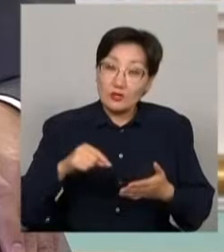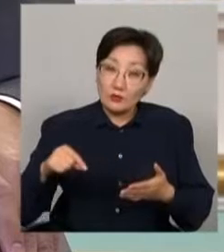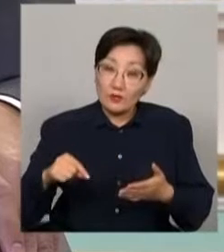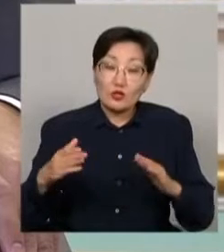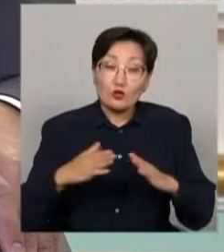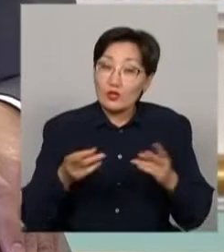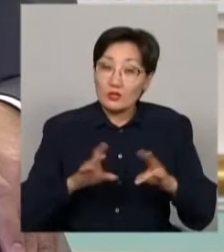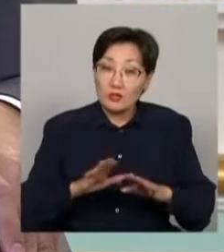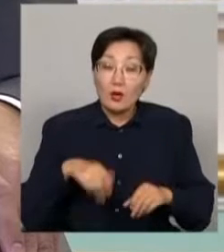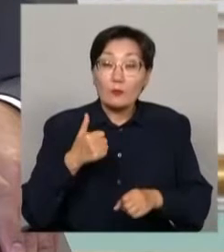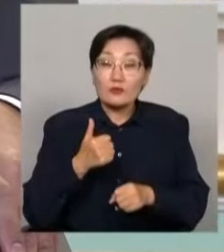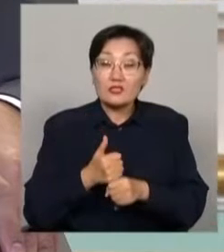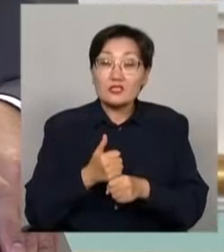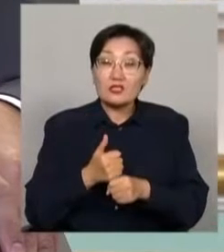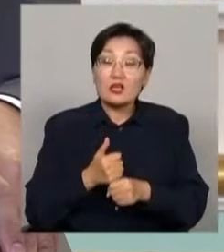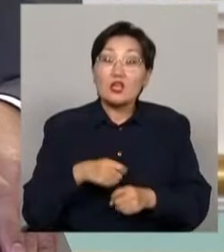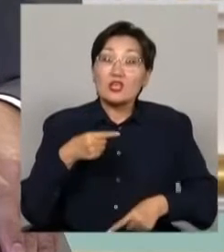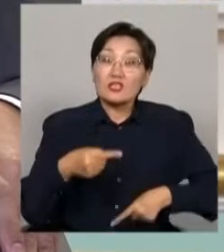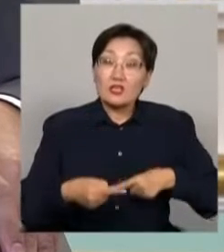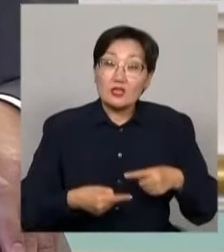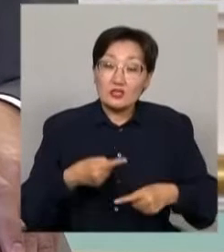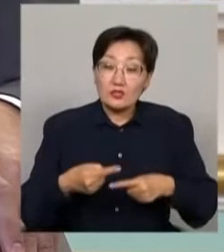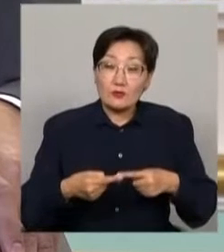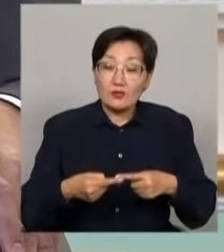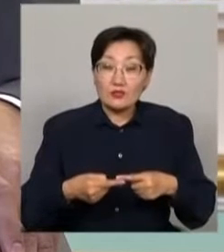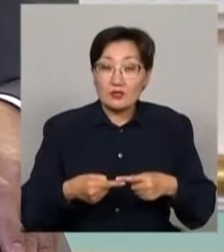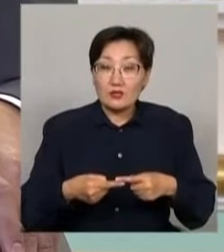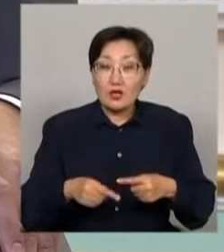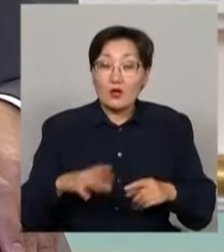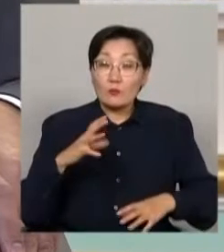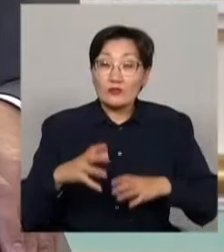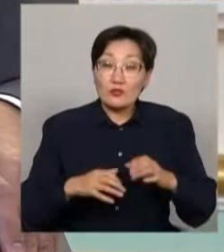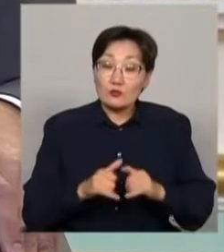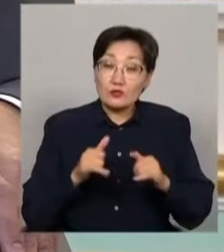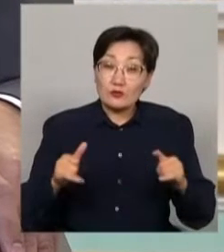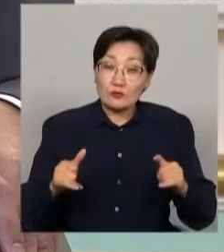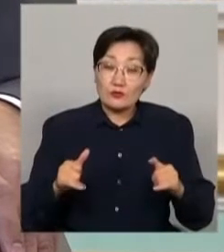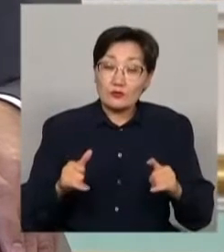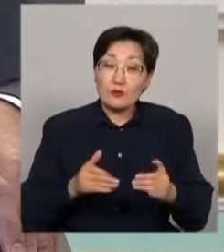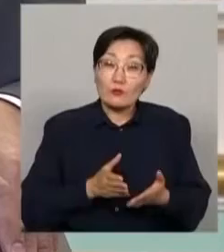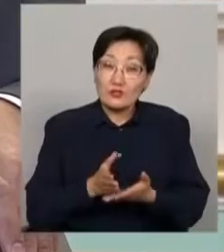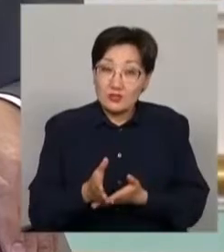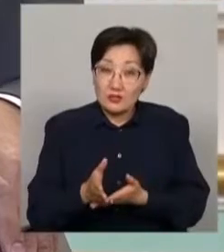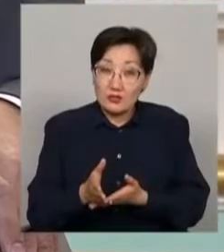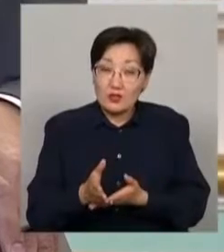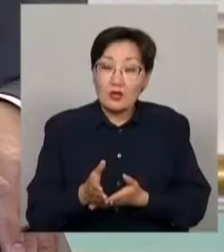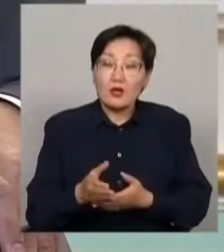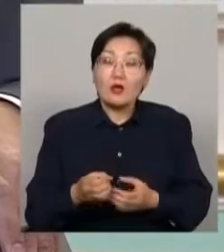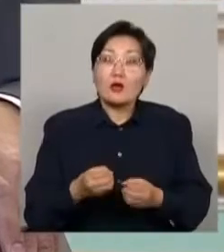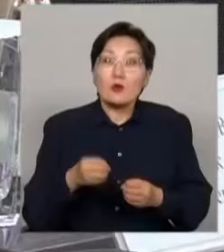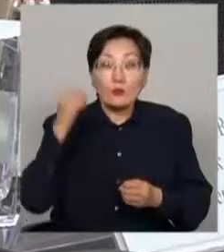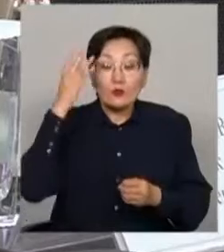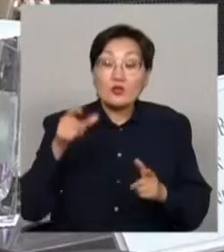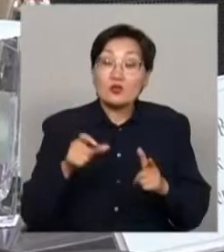жоқ. Ең басы салып кеткен дәстүрі, өшпейтін өнегесі, әлемдік өркениетке үндеп тұратын құдіретті сөзінің рухы